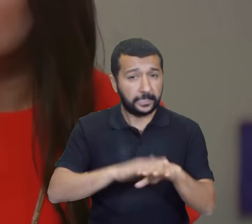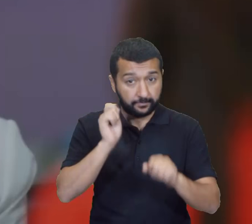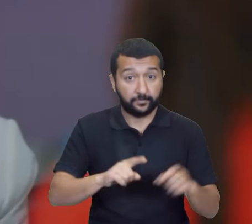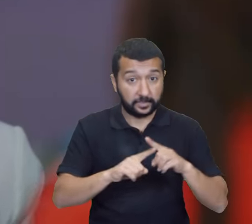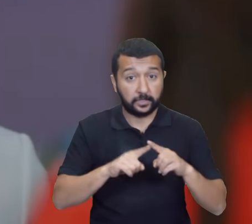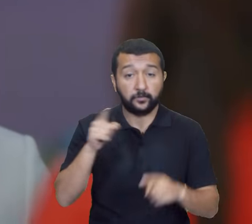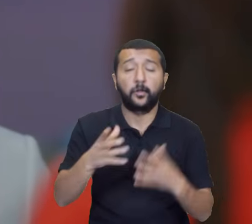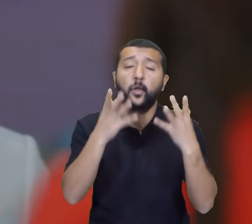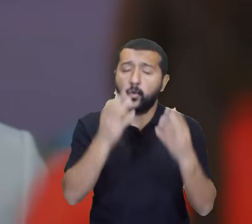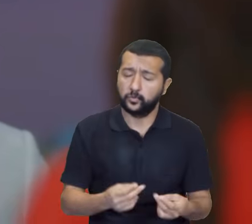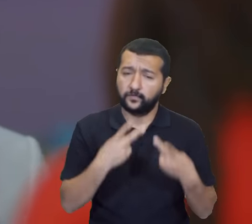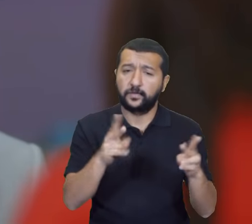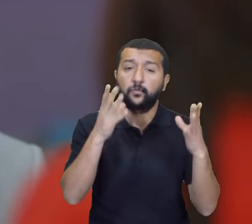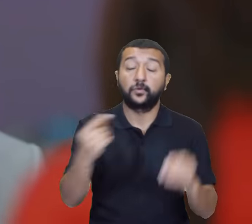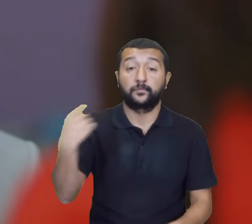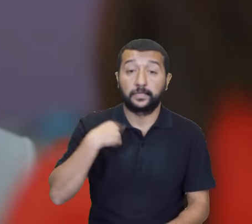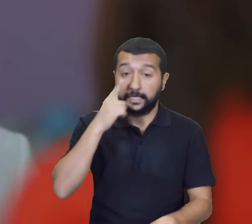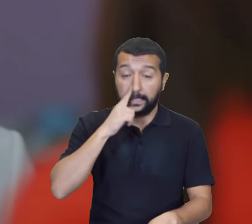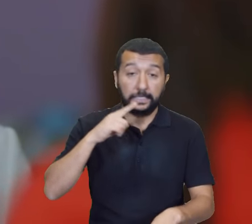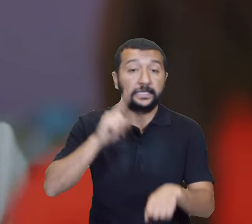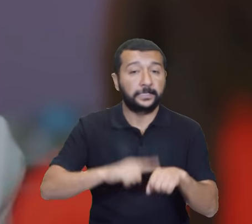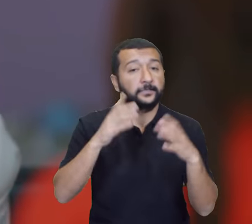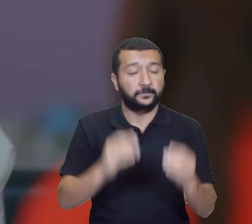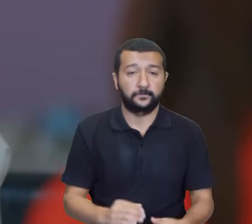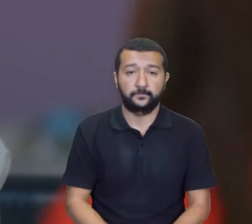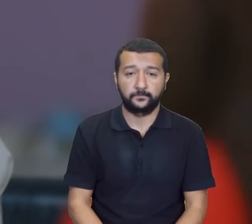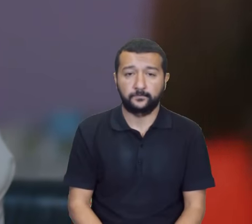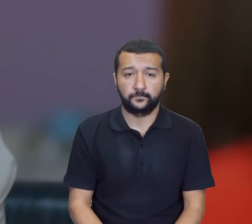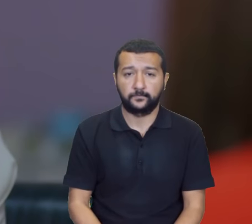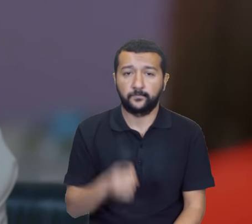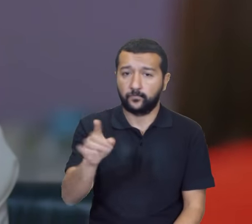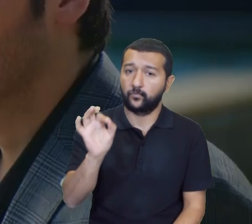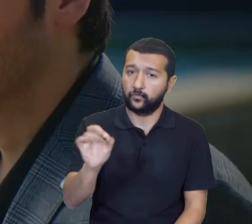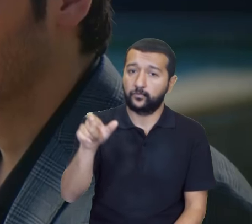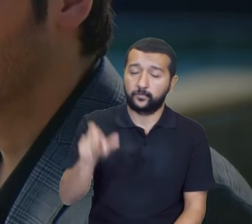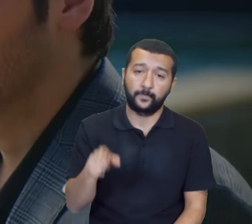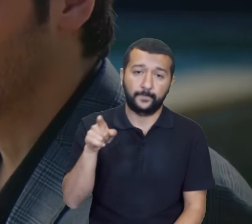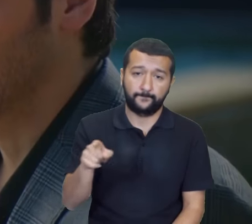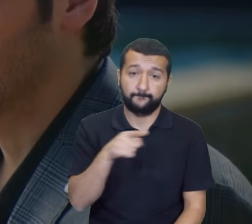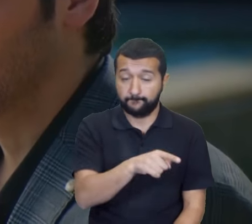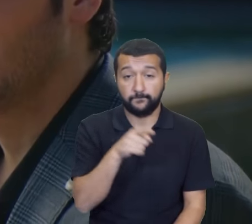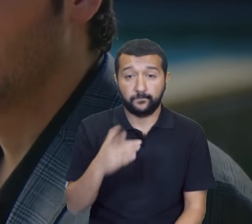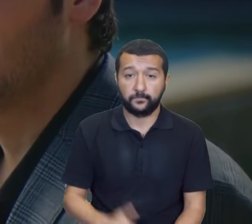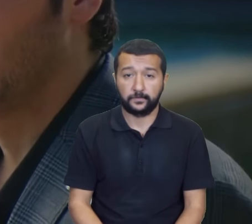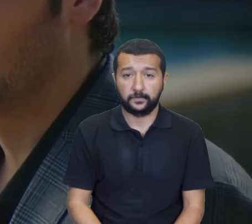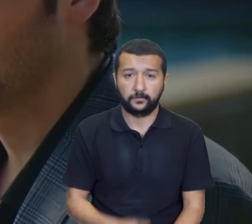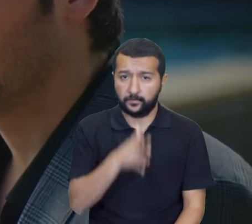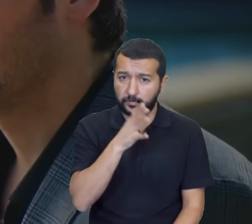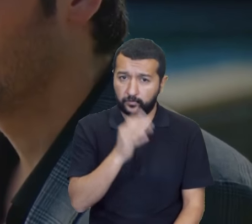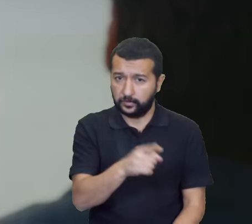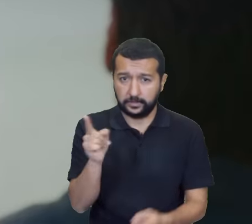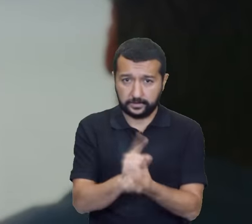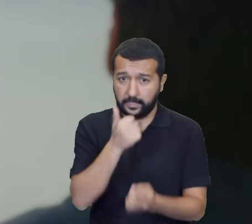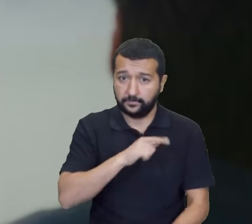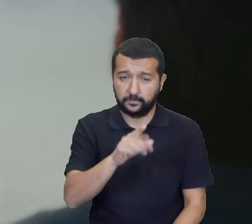olmasın Tarık? Ne olursa olsun bana inanacaktı. Itır mı? Sen biliyor musun